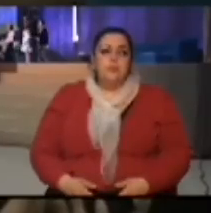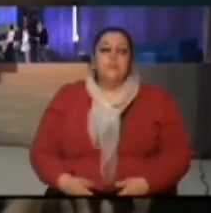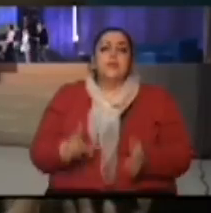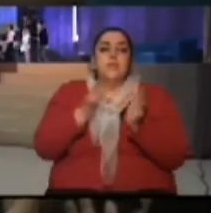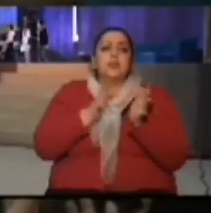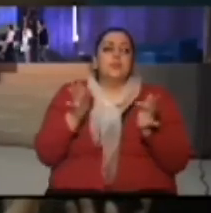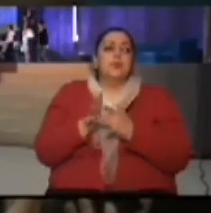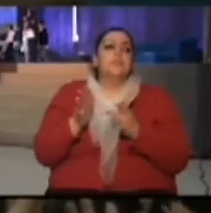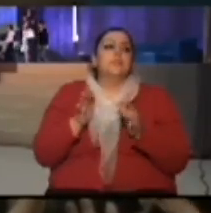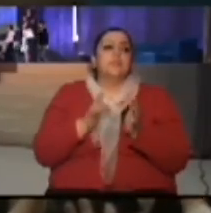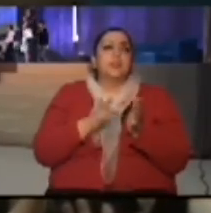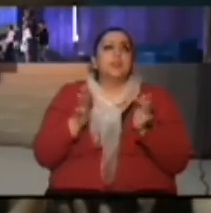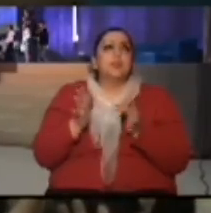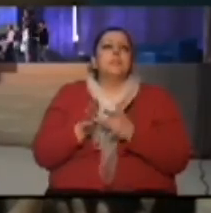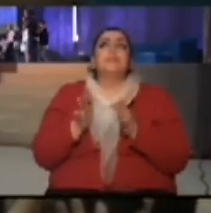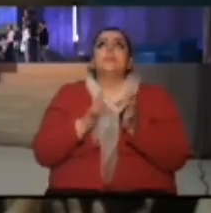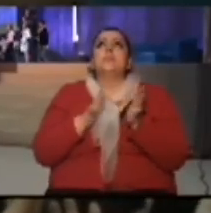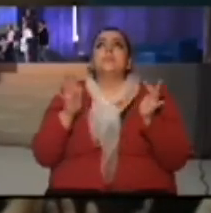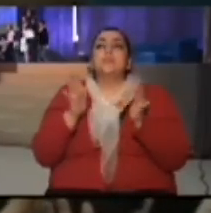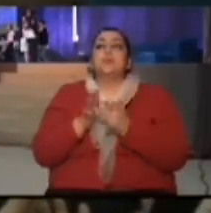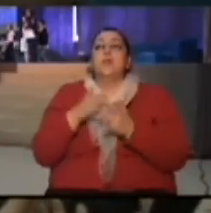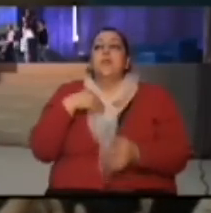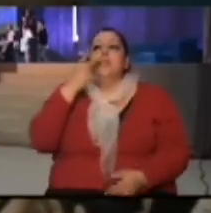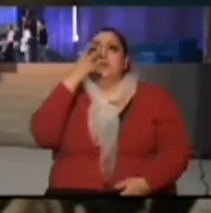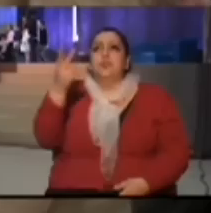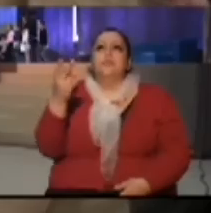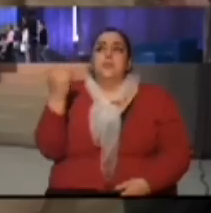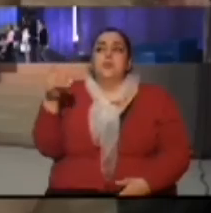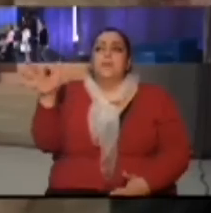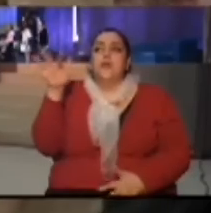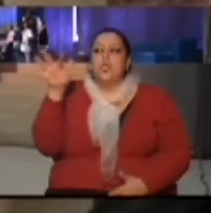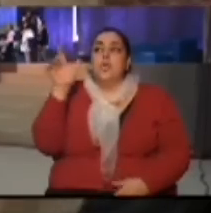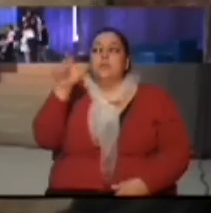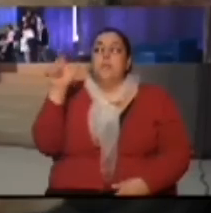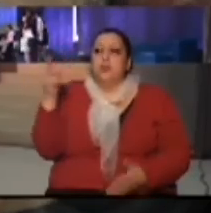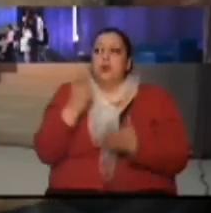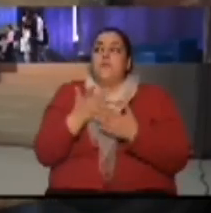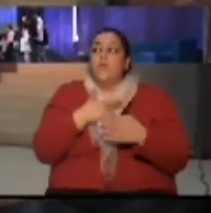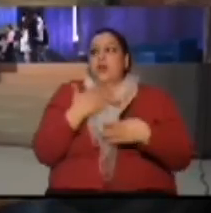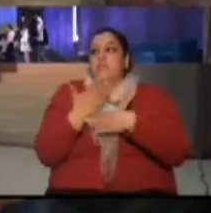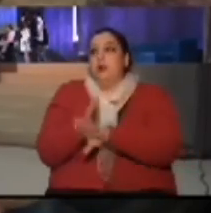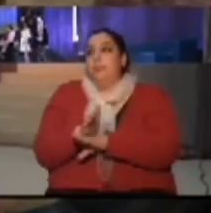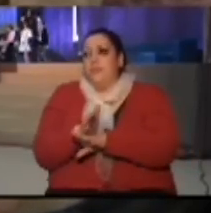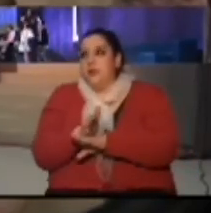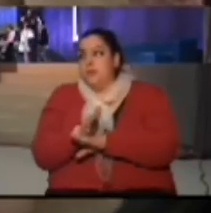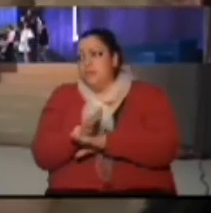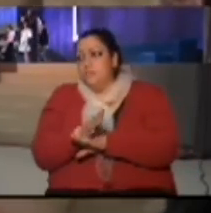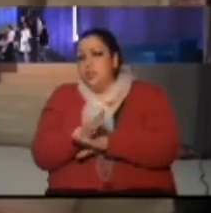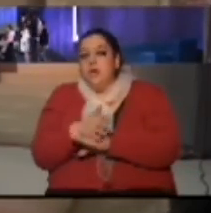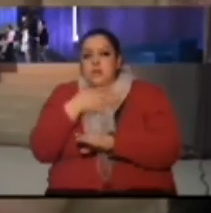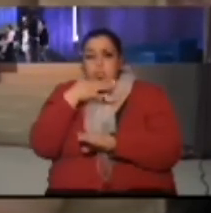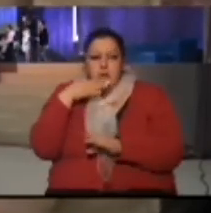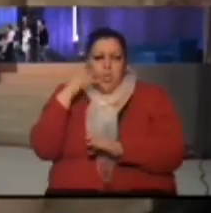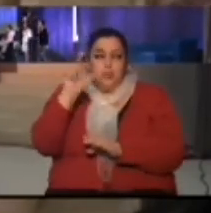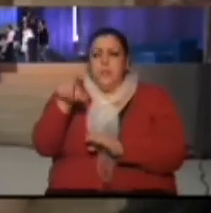Իսուս, Իսուս, ես կարող եմ տեսնել շատ հիասթափված Շատ փակ դռներում մենակ մարդկանց